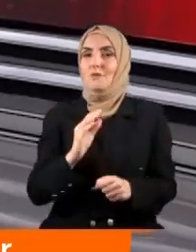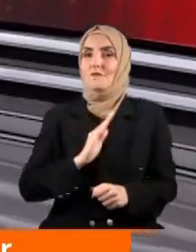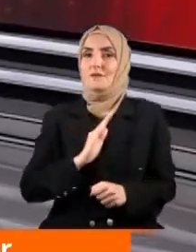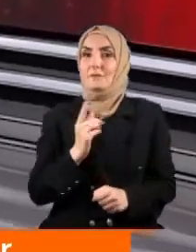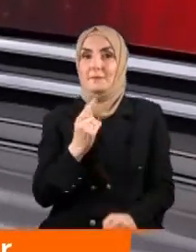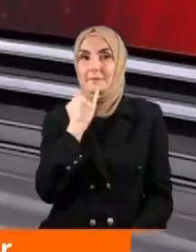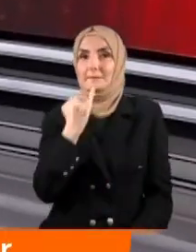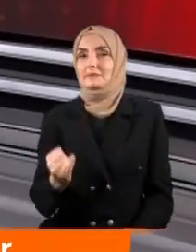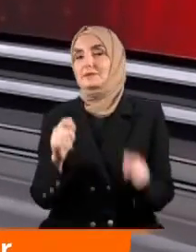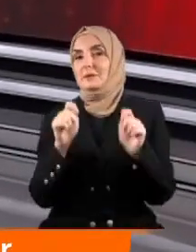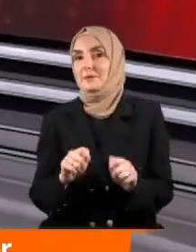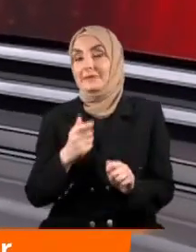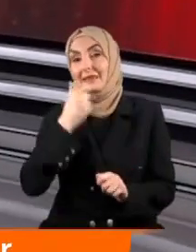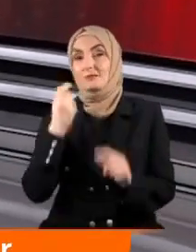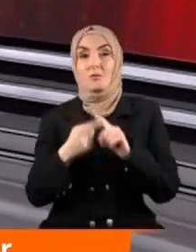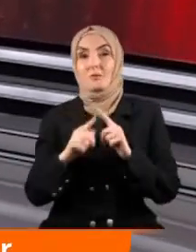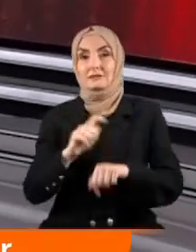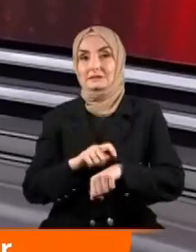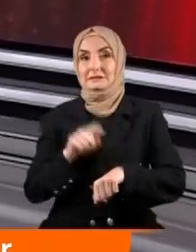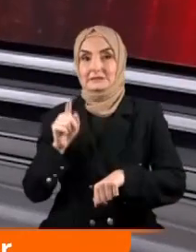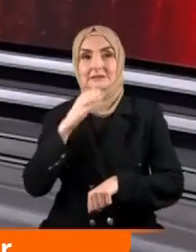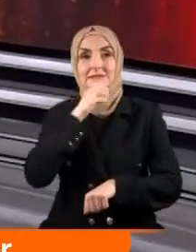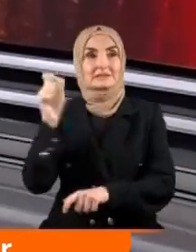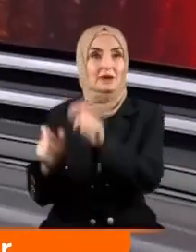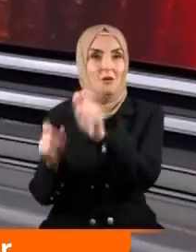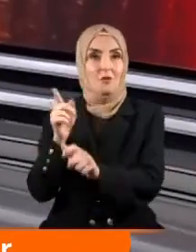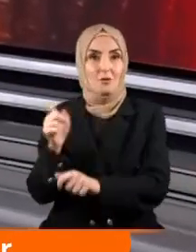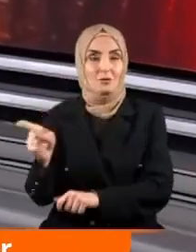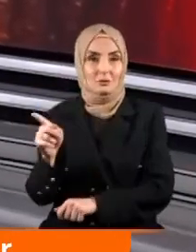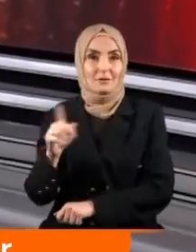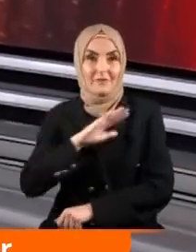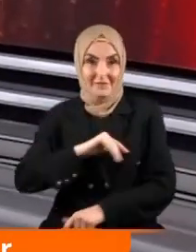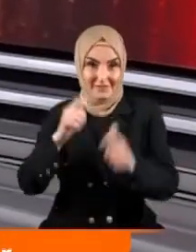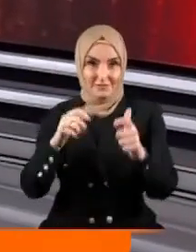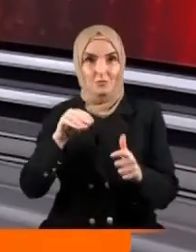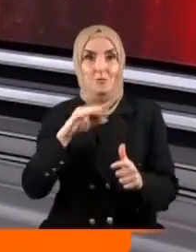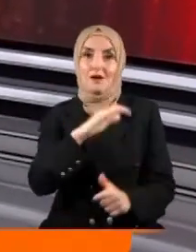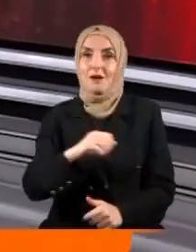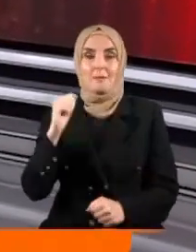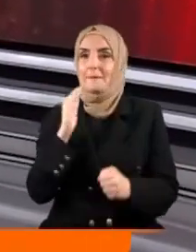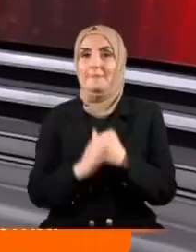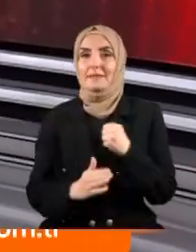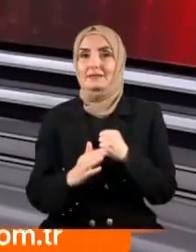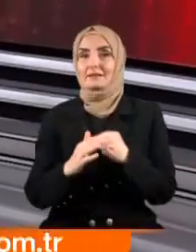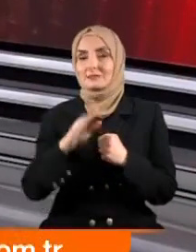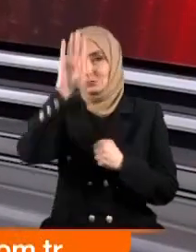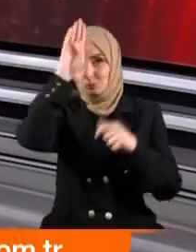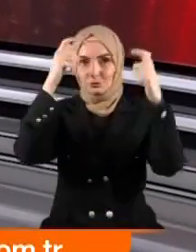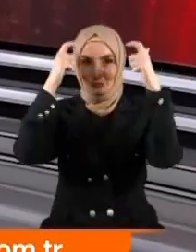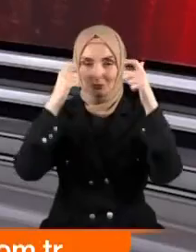Osmanlı döneminde Yahudilerin Filistin'de toprak satın almasını yasaklayan Sultan II. Abdülhamit Han'ın türbesini ziyaret